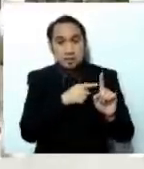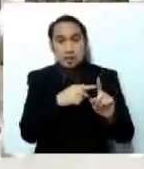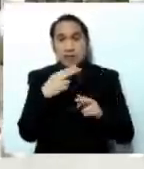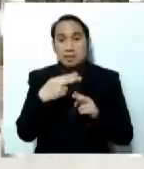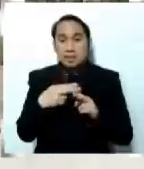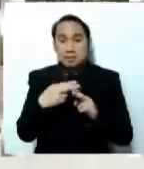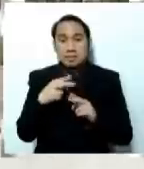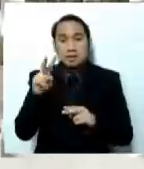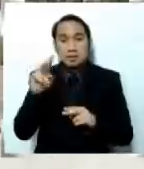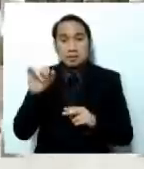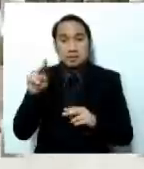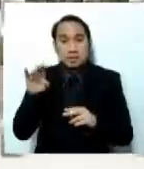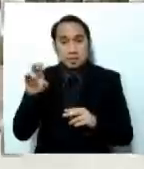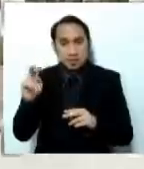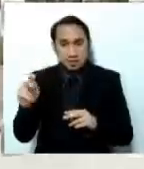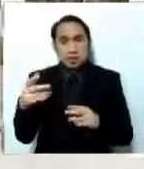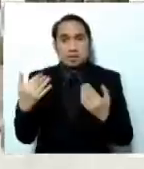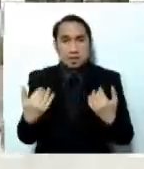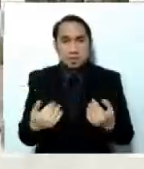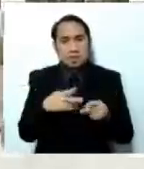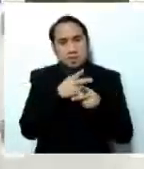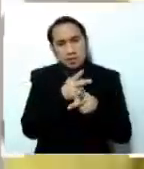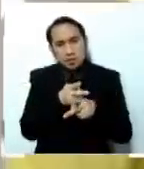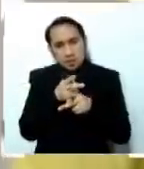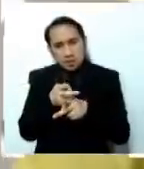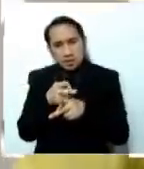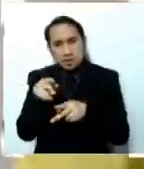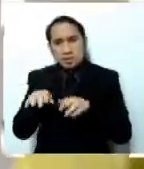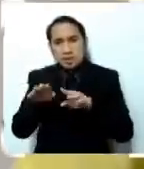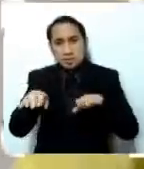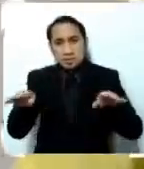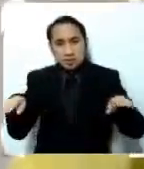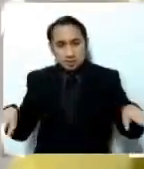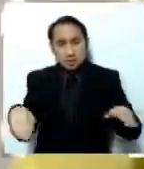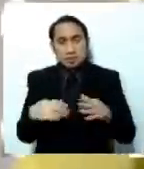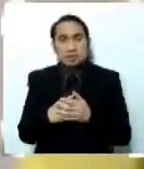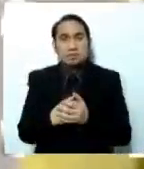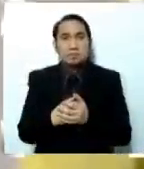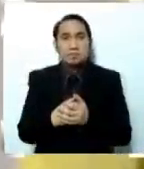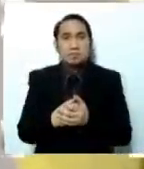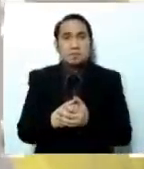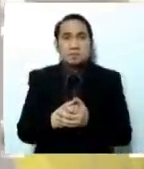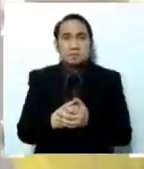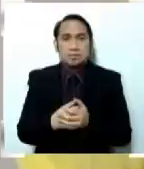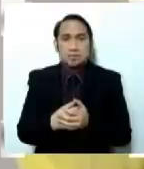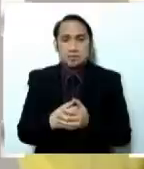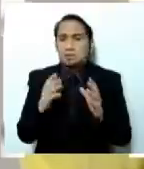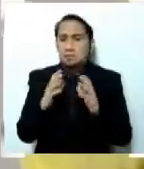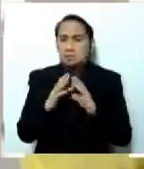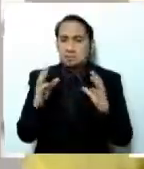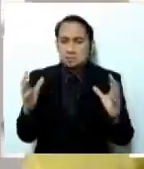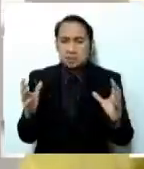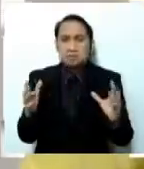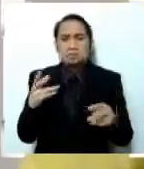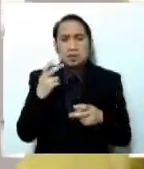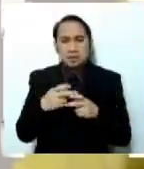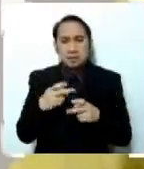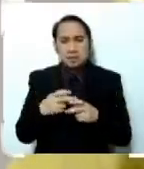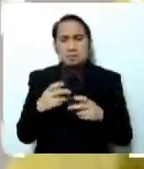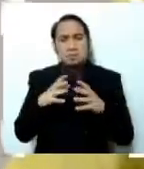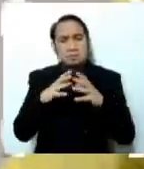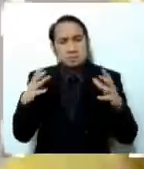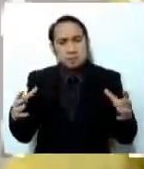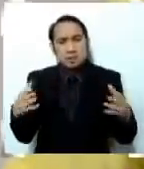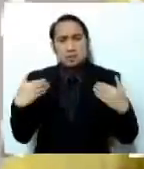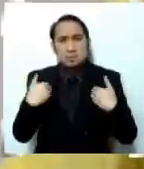sa mga nag-aalaga sa mga batang may sakit. Sobrang mahirap, sobrang nakakapagod. Pero kung hindi namin gagawin